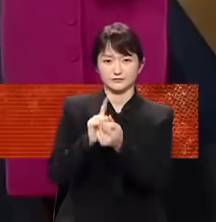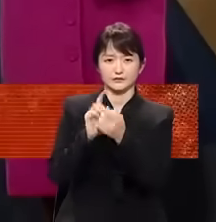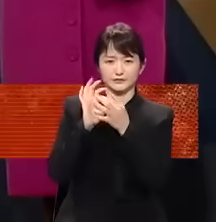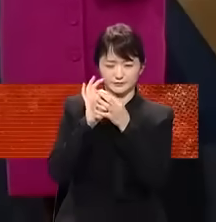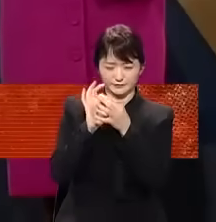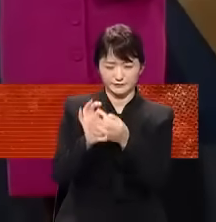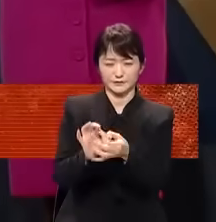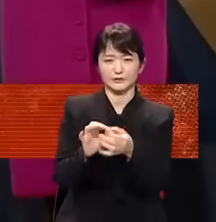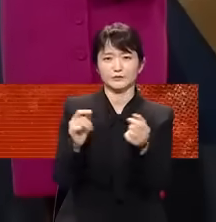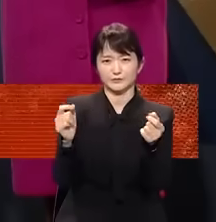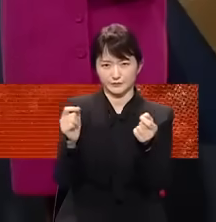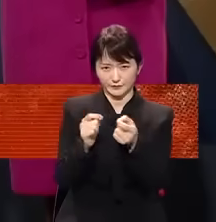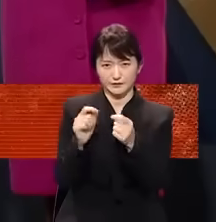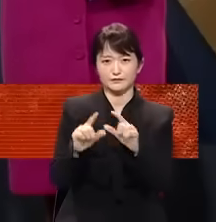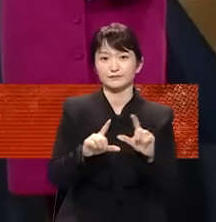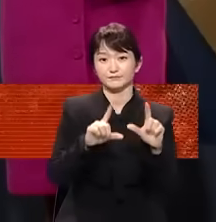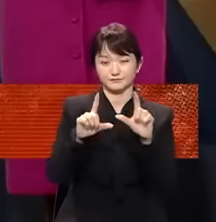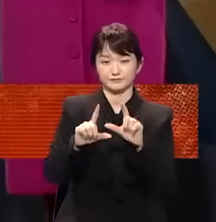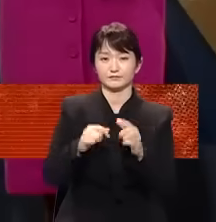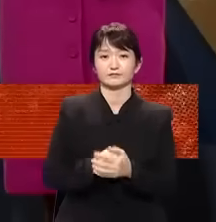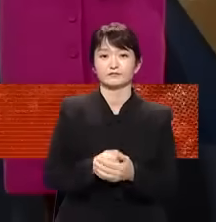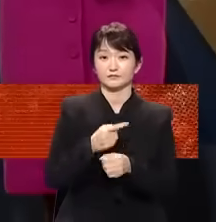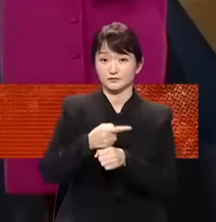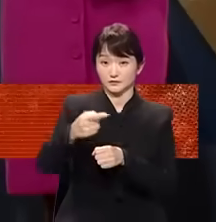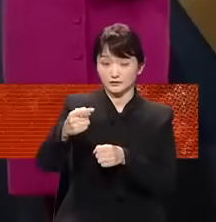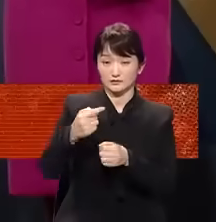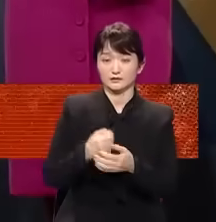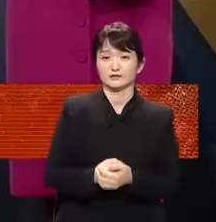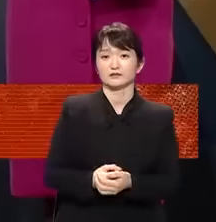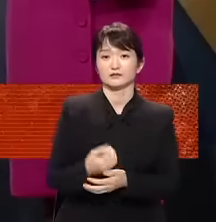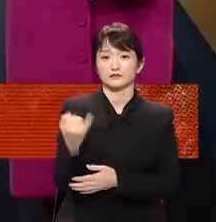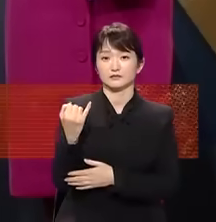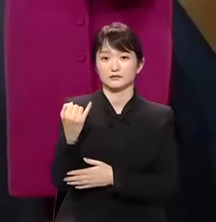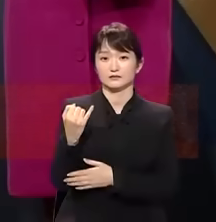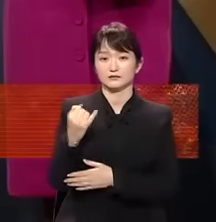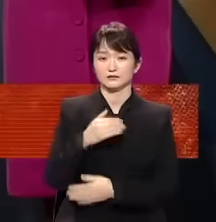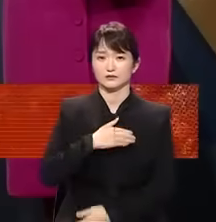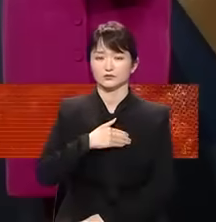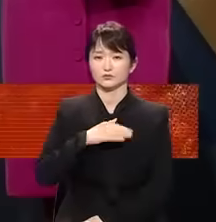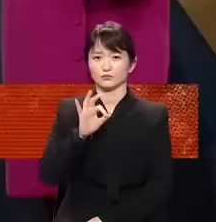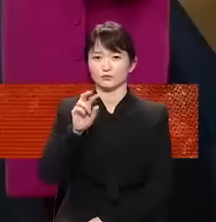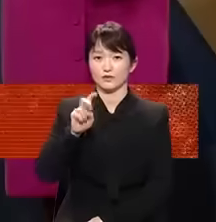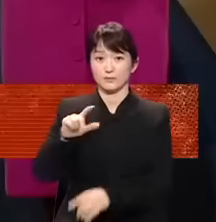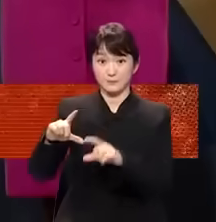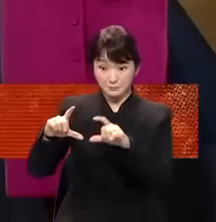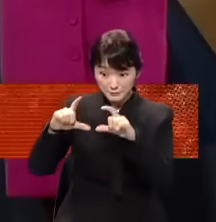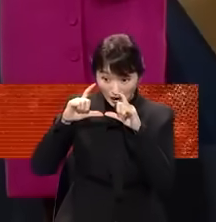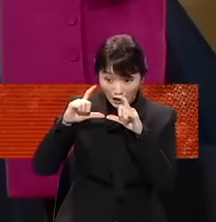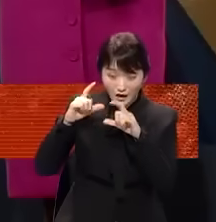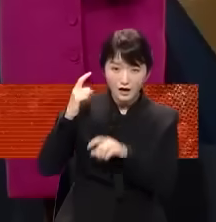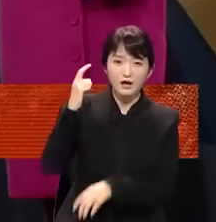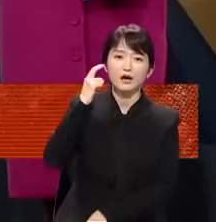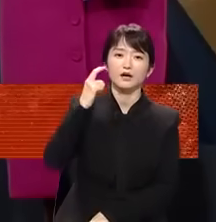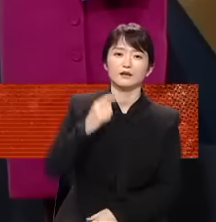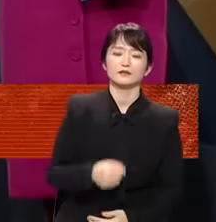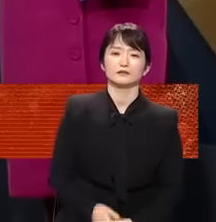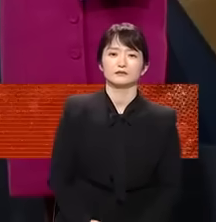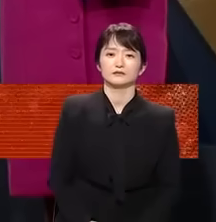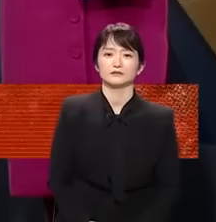친분을 쌓았는데요 그리고 1년 뒤 방 걸렸다는 갑작스러운 비보가